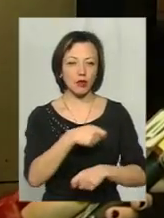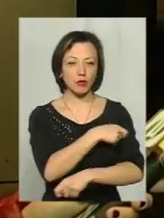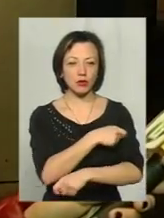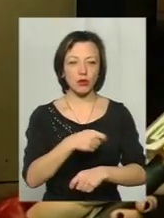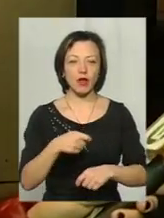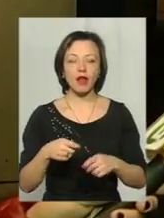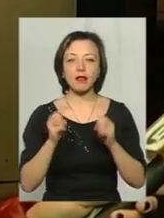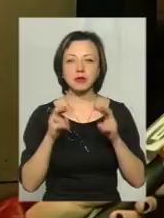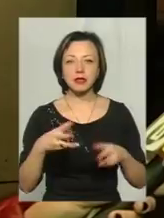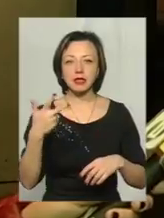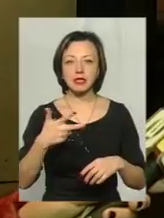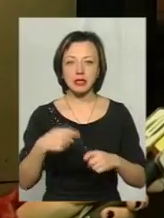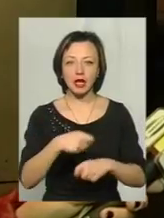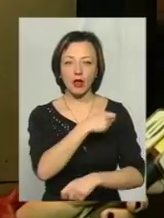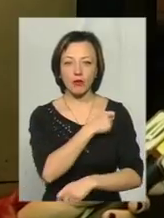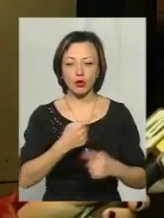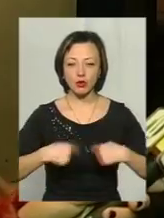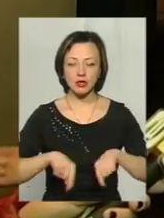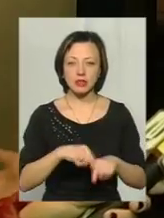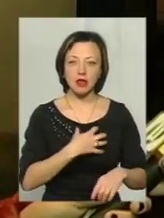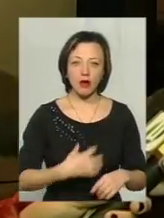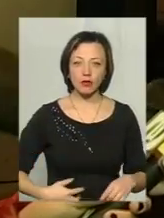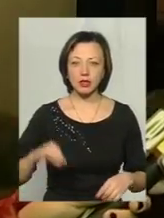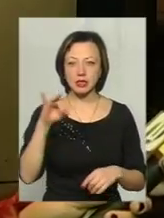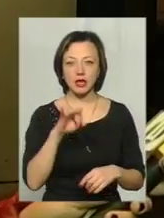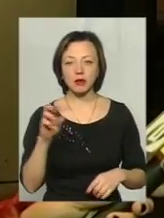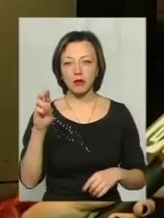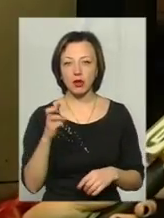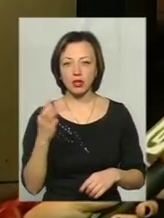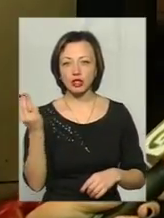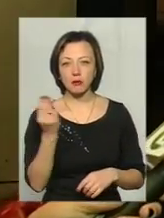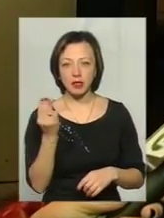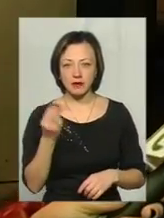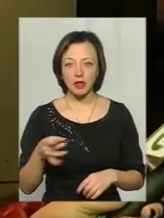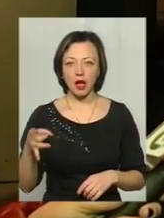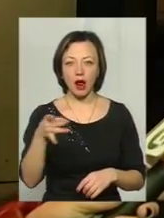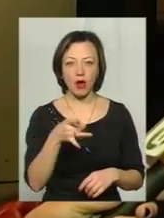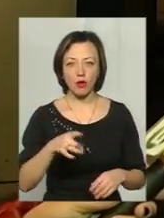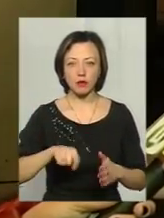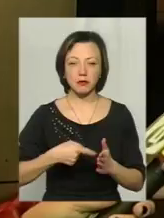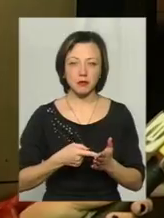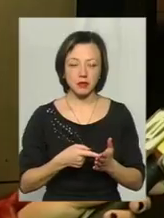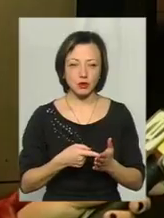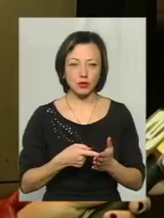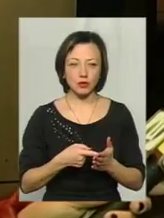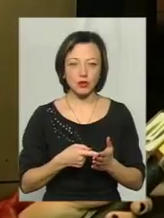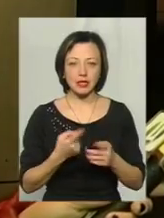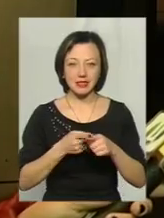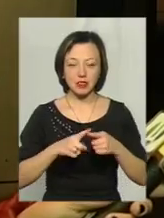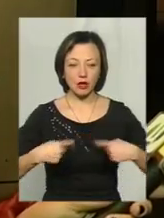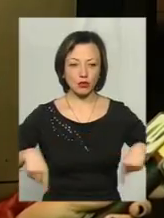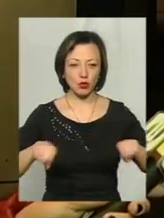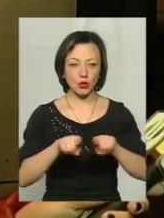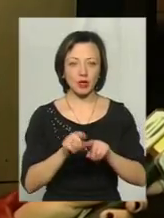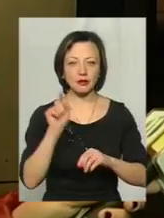Небезпечна 30-кілометрова зона Славутський, Ясловський, Білогірський, Шепетівський район, там місто, ця зона.